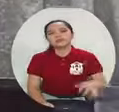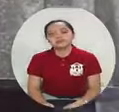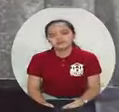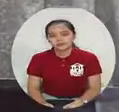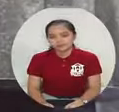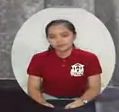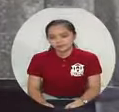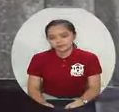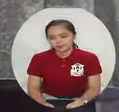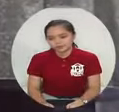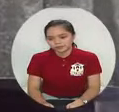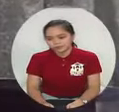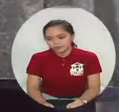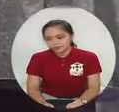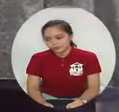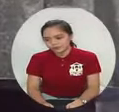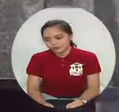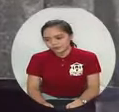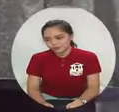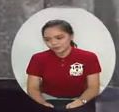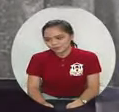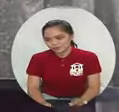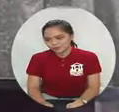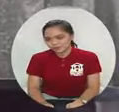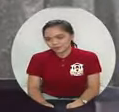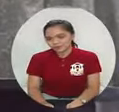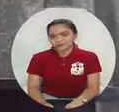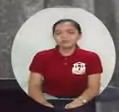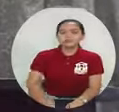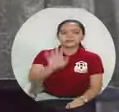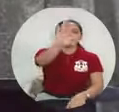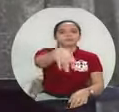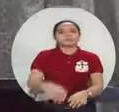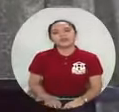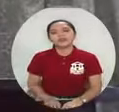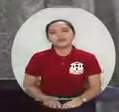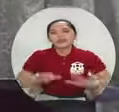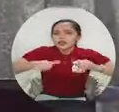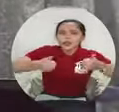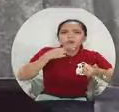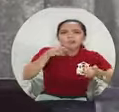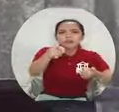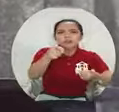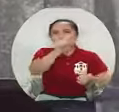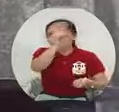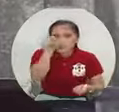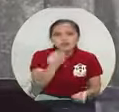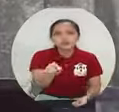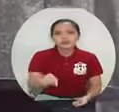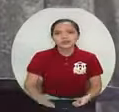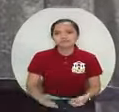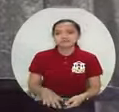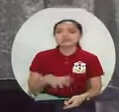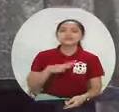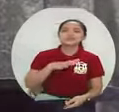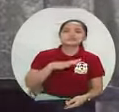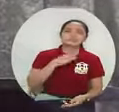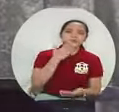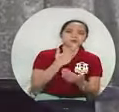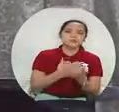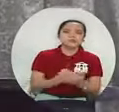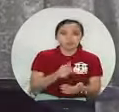Kumusta ka, brad? Aw. Pagtuoroman ni. Pinagi sa pagtuti. Mauroman gyapon. Noon siya kayo mo pagtuwa.